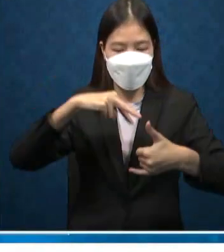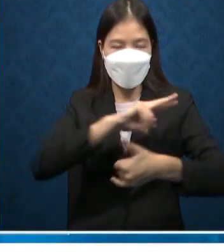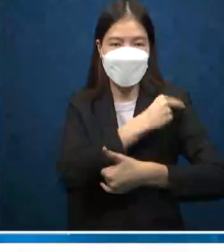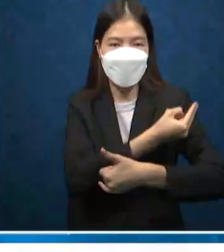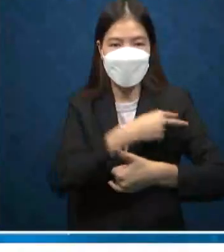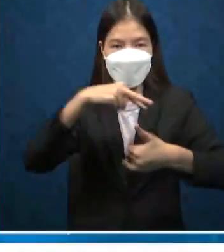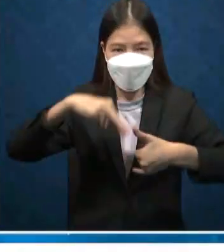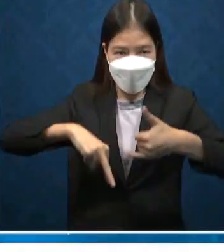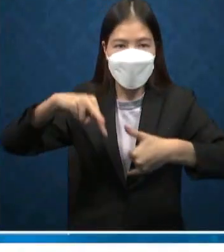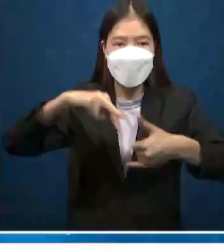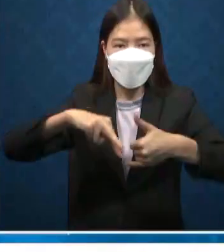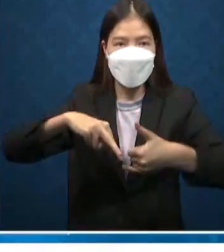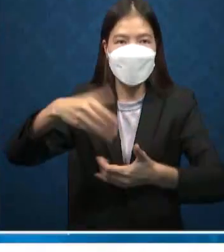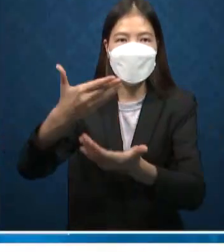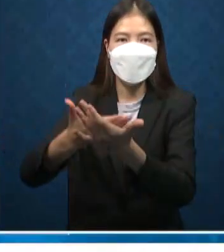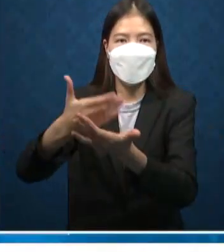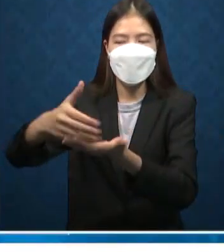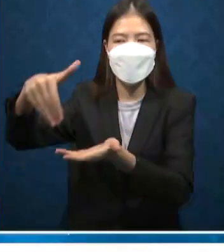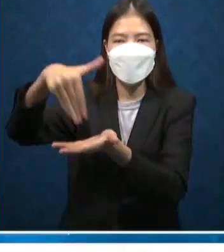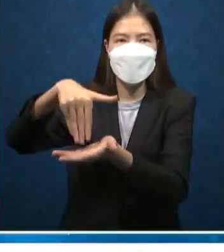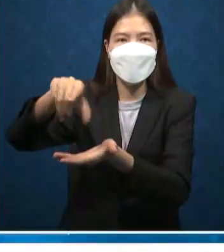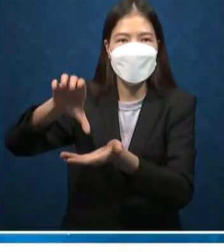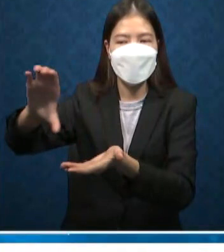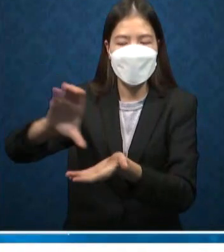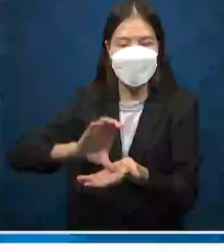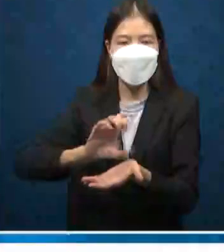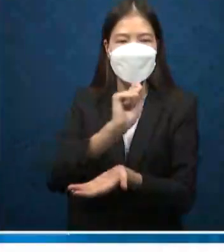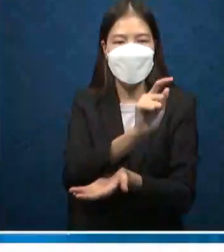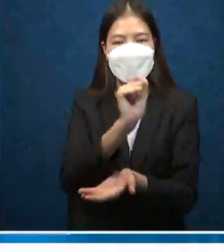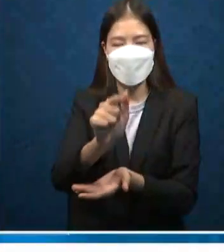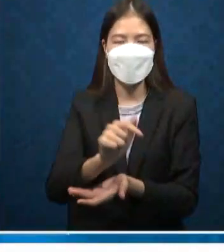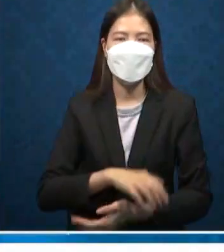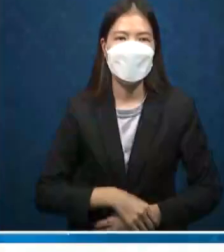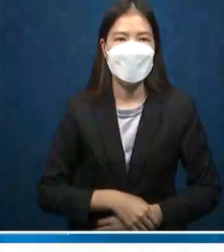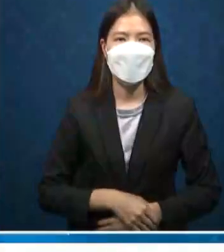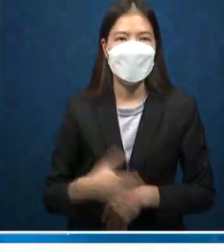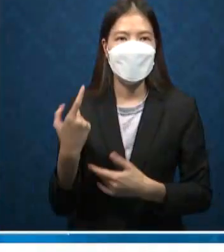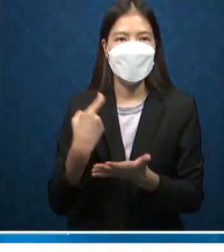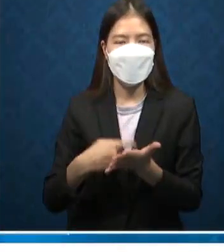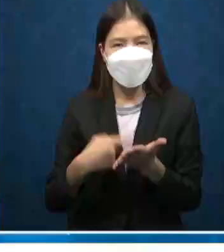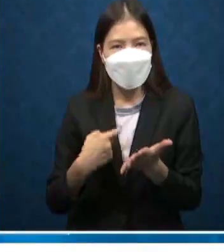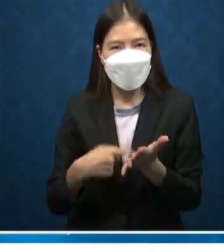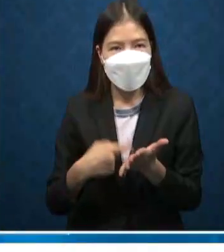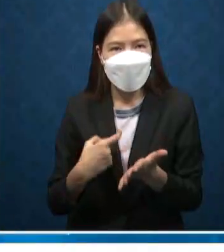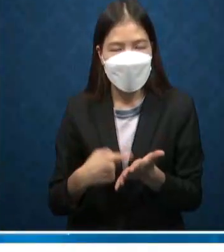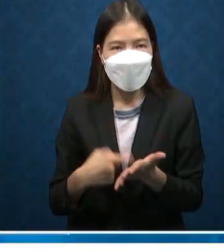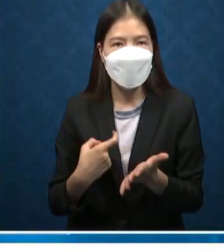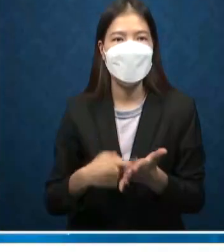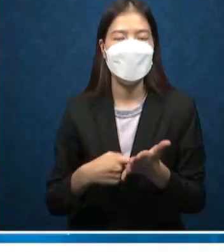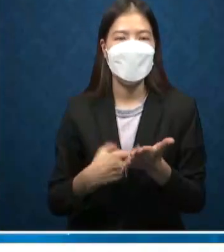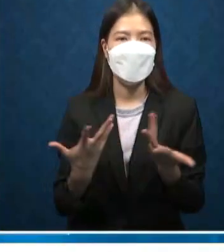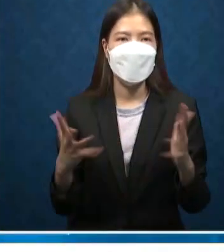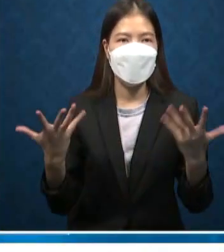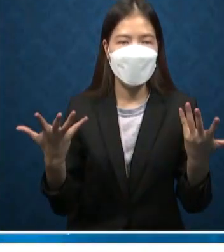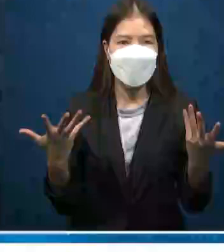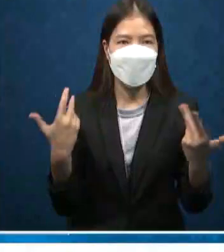มาใช้เงินในส่วนนี้ไม่ได้ไปใช้เงินในส่วนของกองทุนหลักประกันไปหยุดในเรื่องของเ